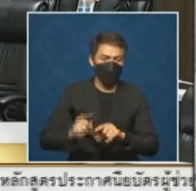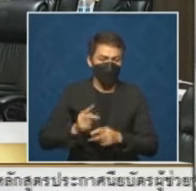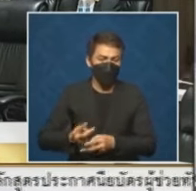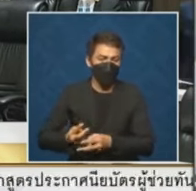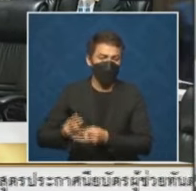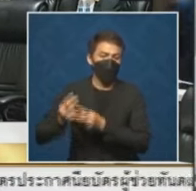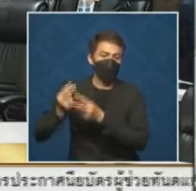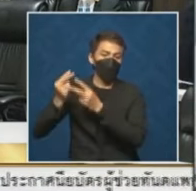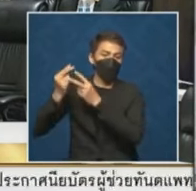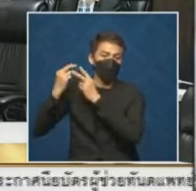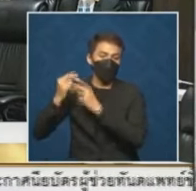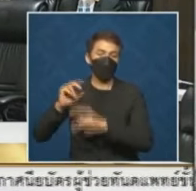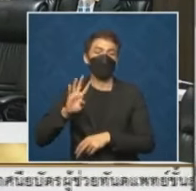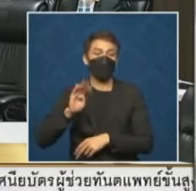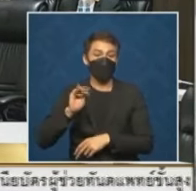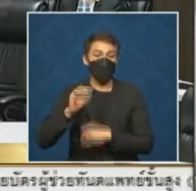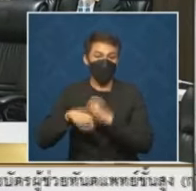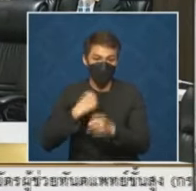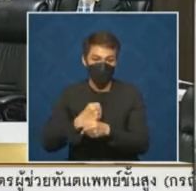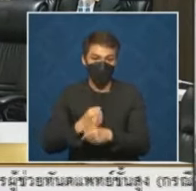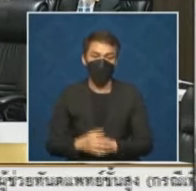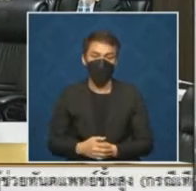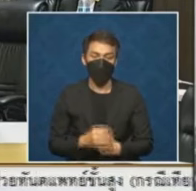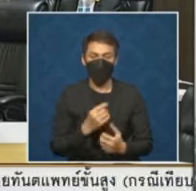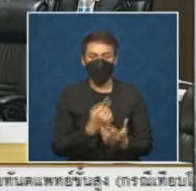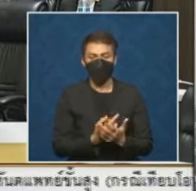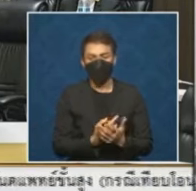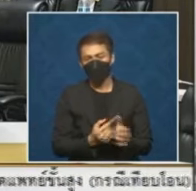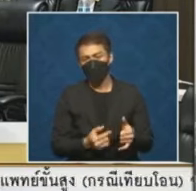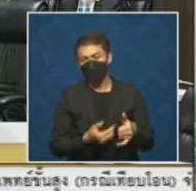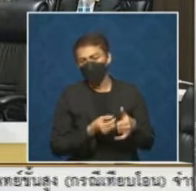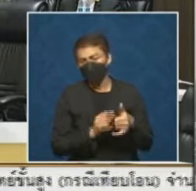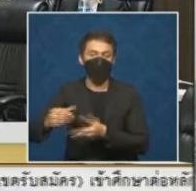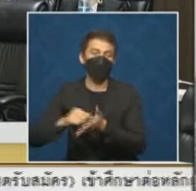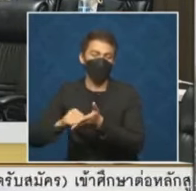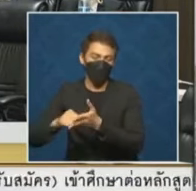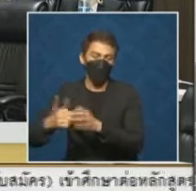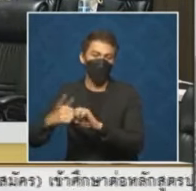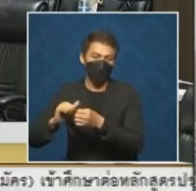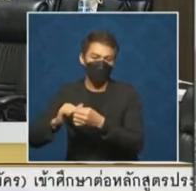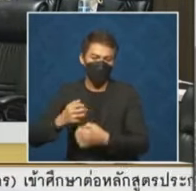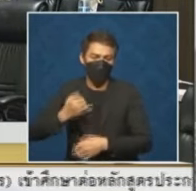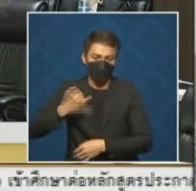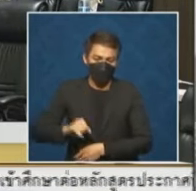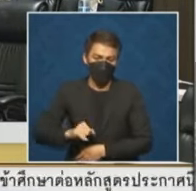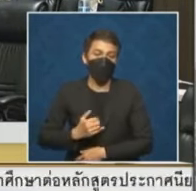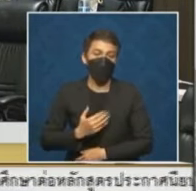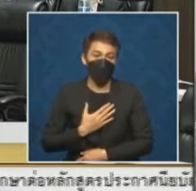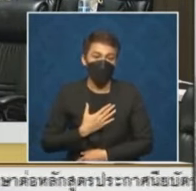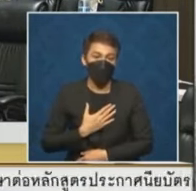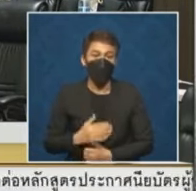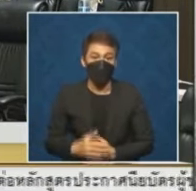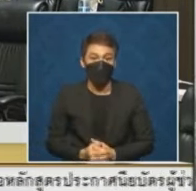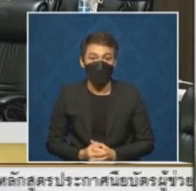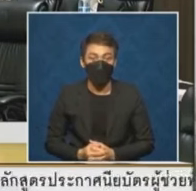ชันตรงนั้นมันไม่ใช่จุดอ่อนจุดตายของนายกแต่มันเป็นจุดตายของเพื่อไทยแท้ๆมาทุกยุคทุกส